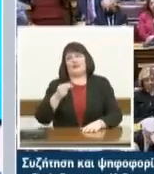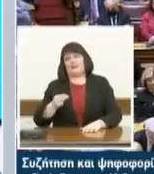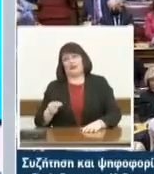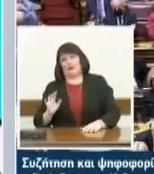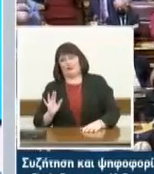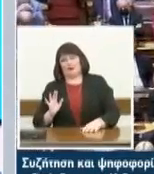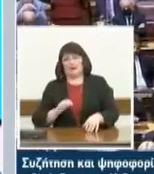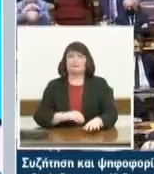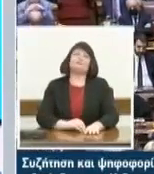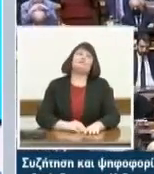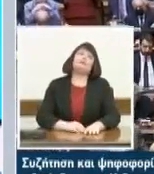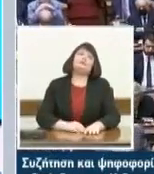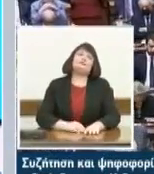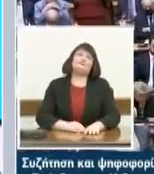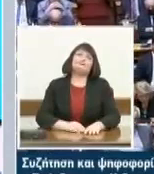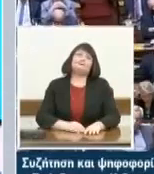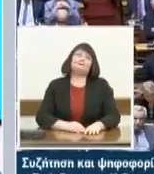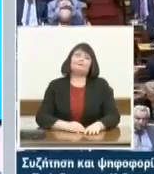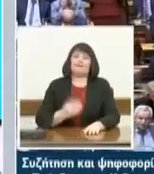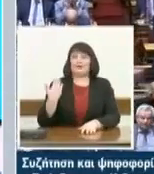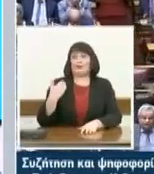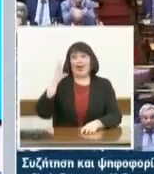τρεις βουλευτές? Πού το ξέρετε τώρα, γιατί το.